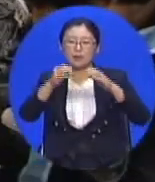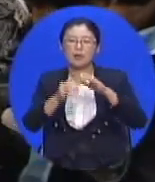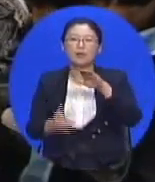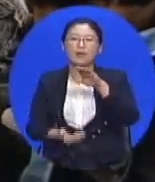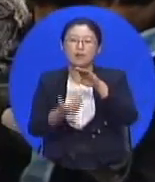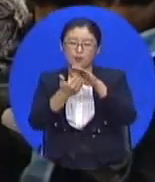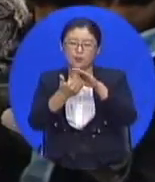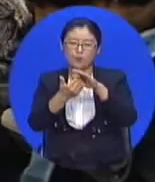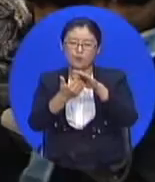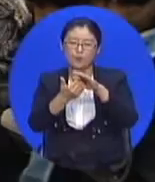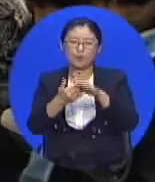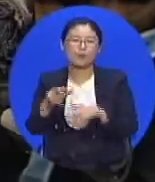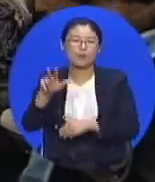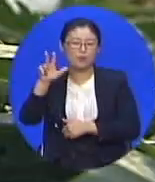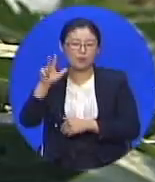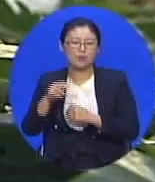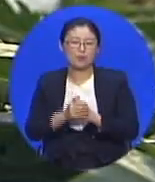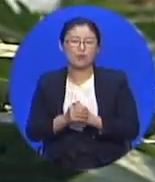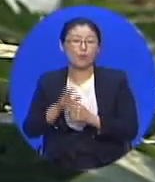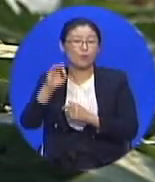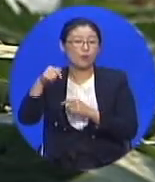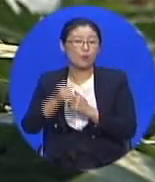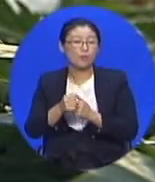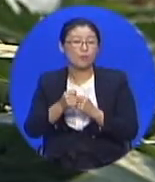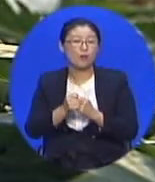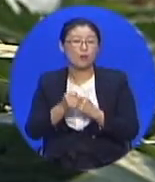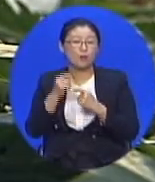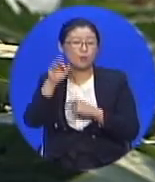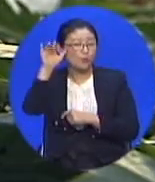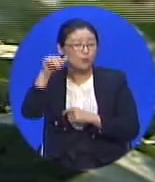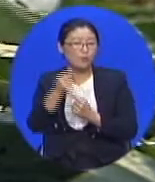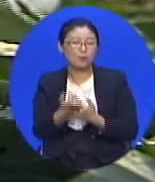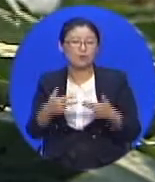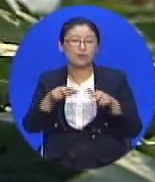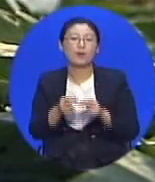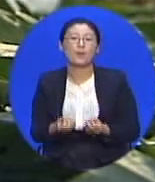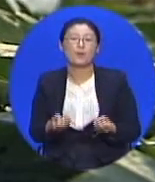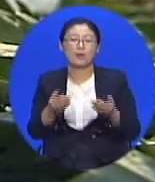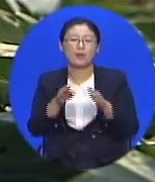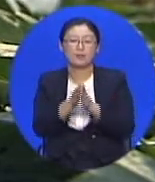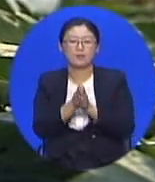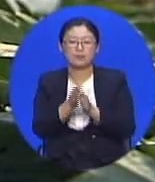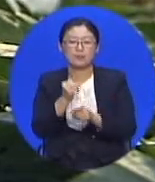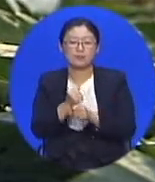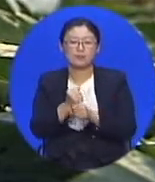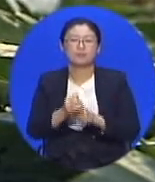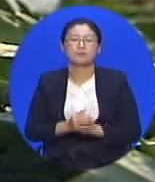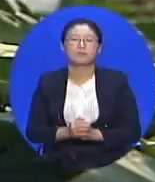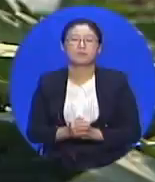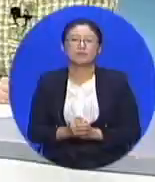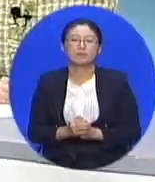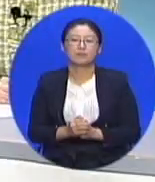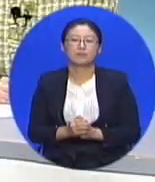이루겠다고 다짐하고 우동민 열사 추모 사업회를 출범했습니다. 복지TV 뉴스 정두리입니다.